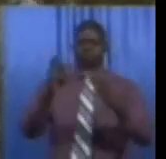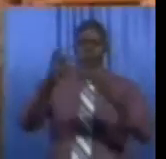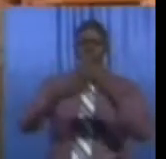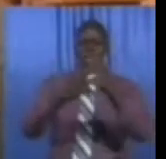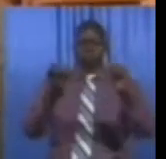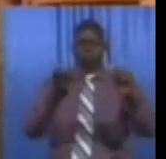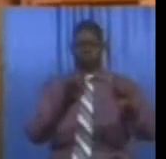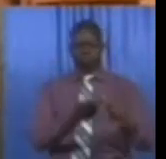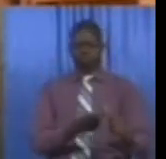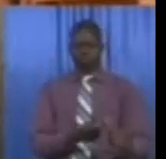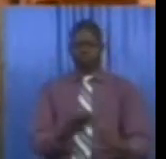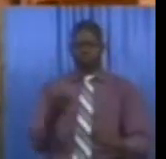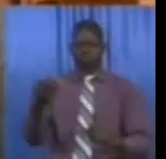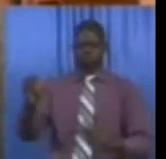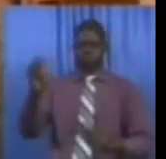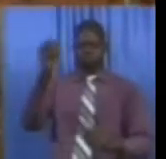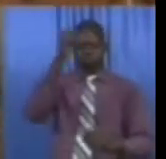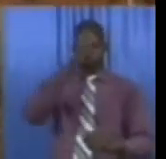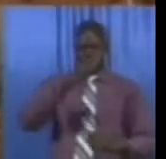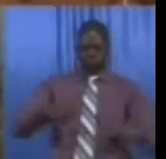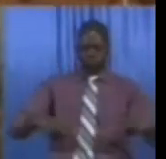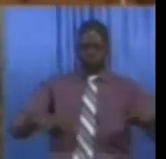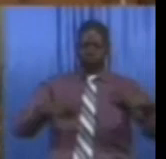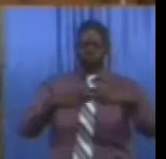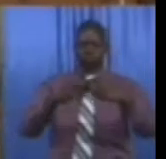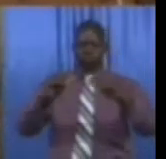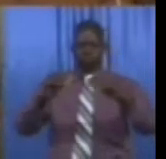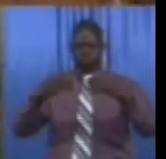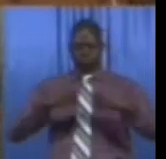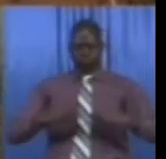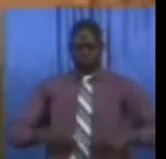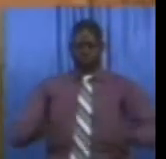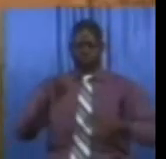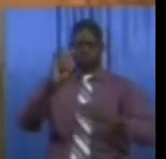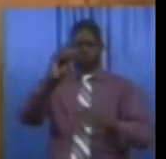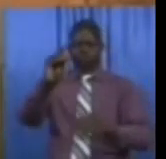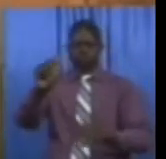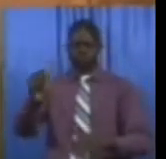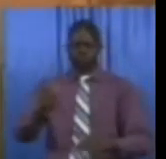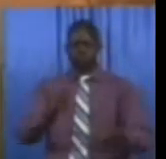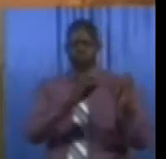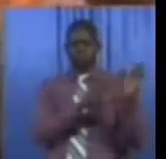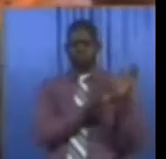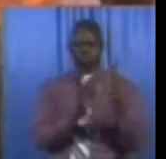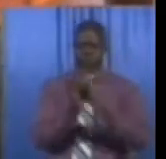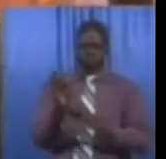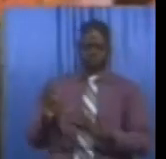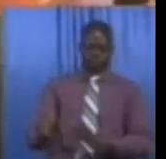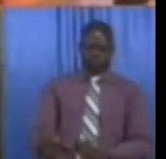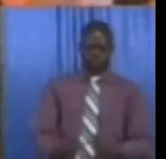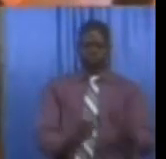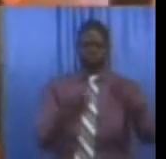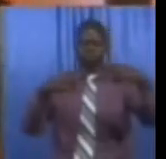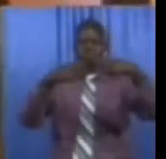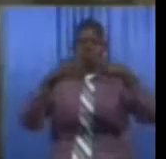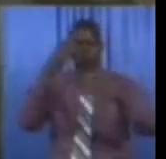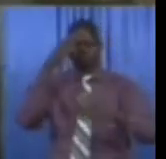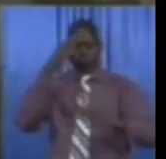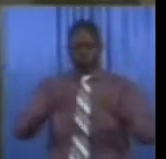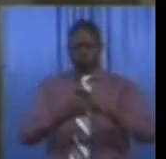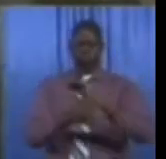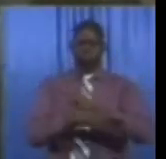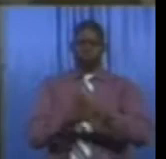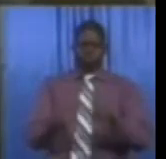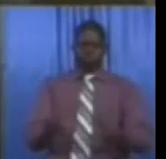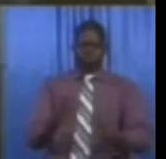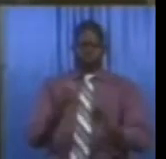WAP, le West African Power Pool, organe de la CEDAO, chargé de développer un système électrique pour la sous-région, permettra à